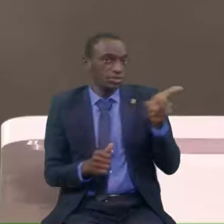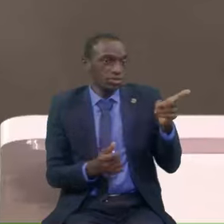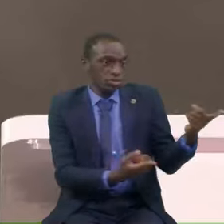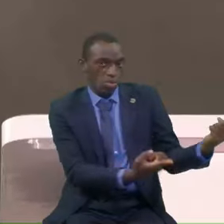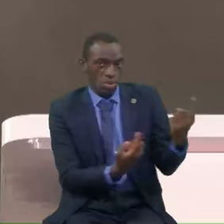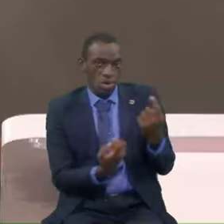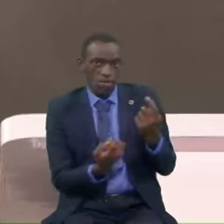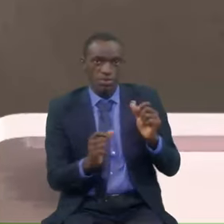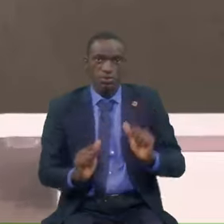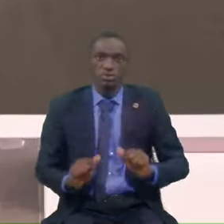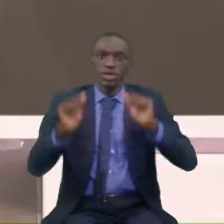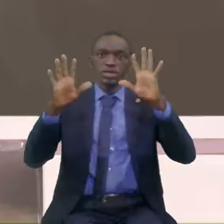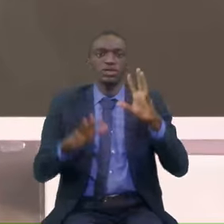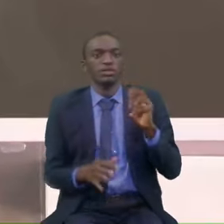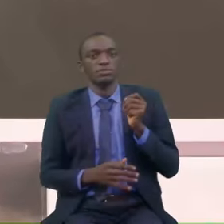Et ils se soumettent.